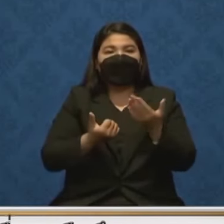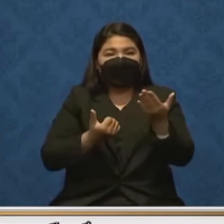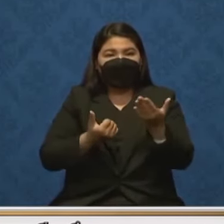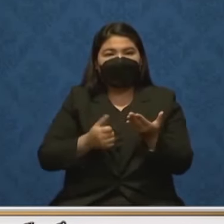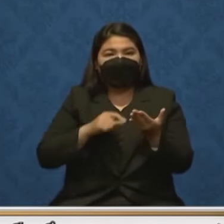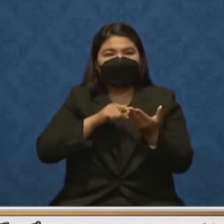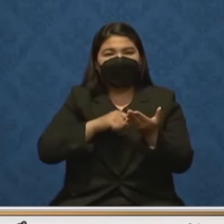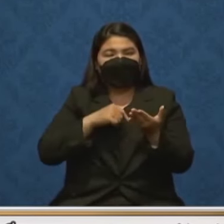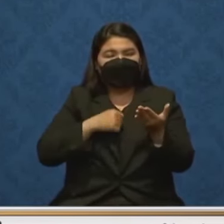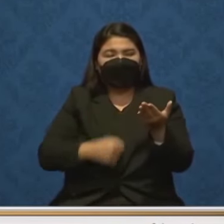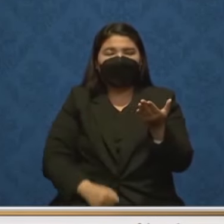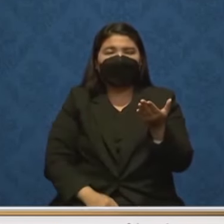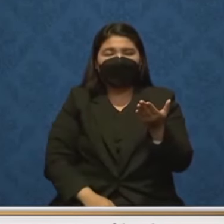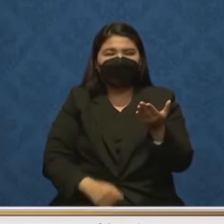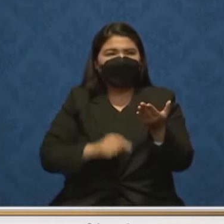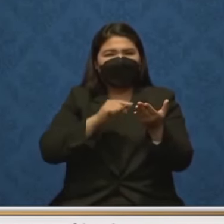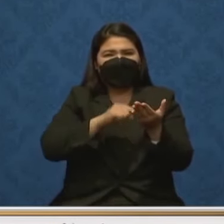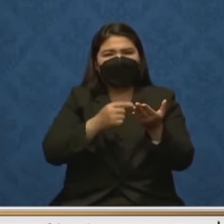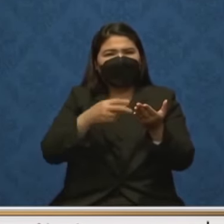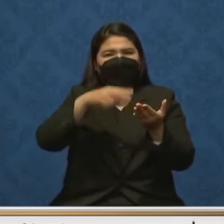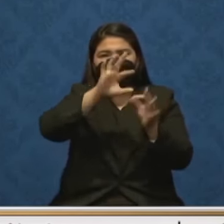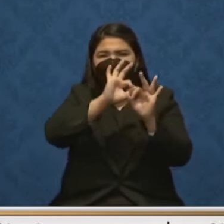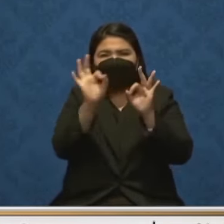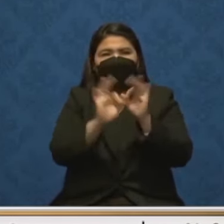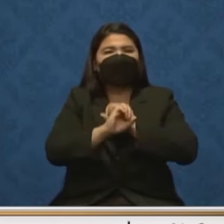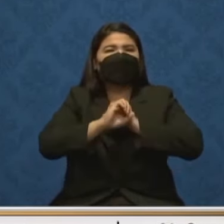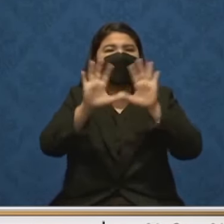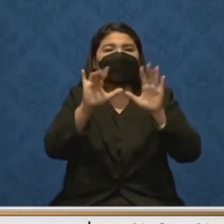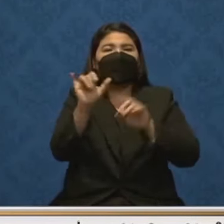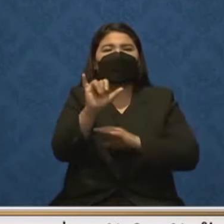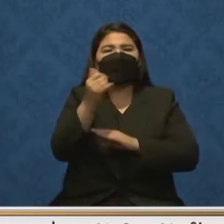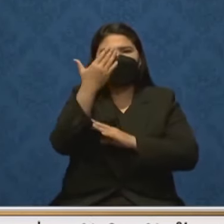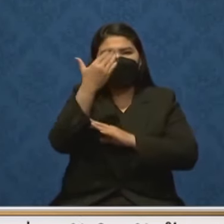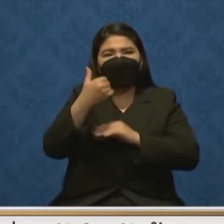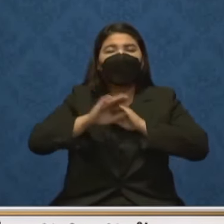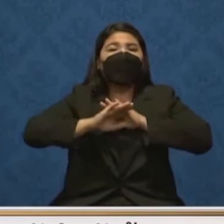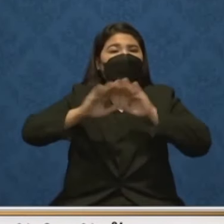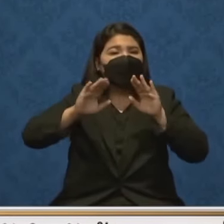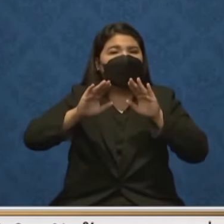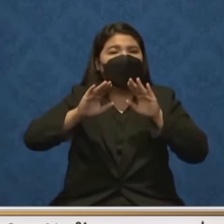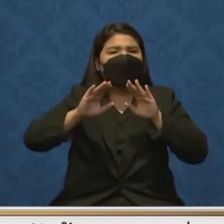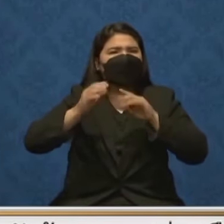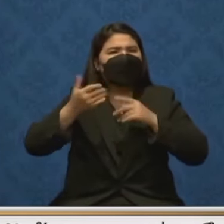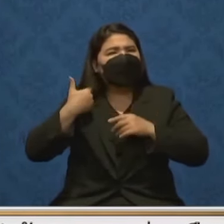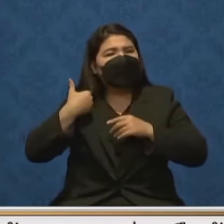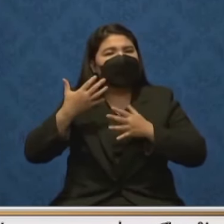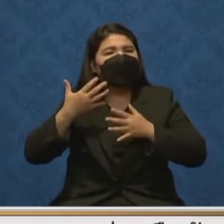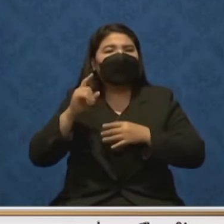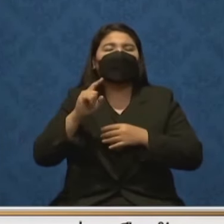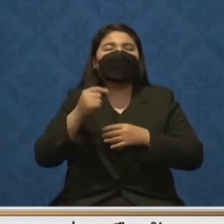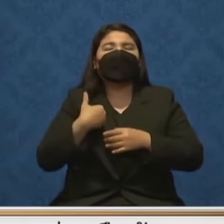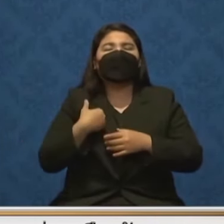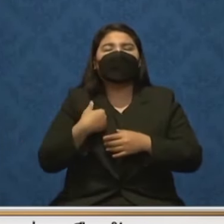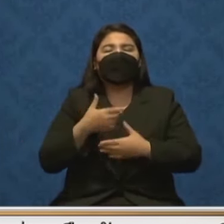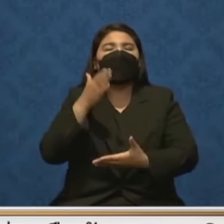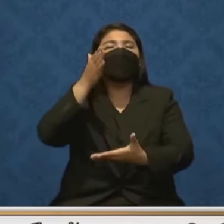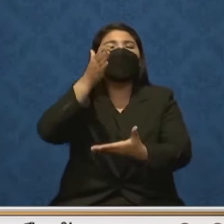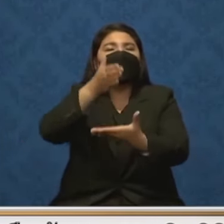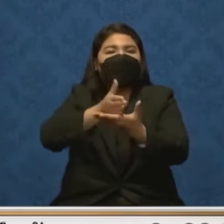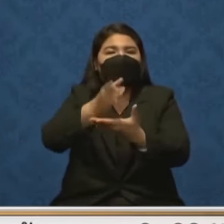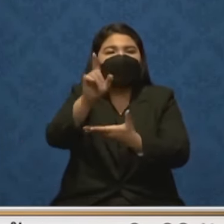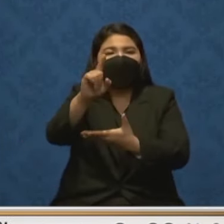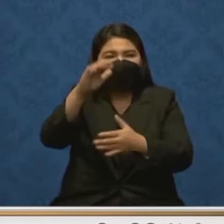ยังไม่ก็ยังไม่ได้มีความชัดเจนในเรื่องนี้นะคะว่าจะมีการยกเลิกหรือเปล่าและเลิกเสียทีนะคะการให้